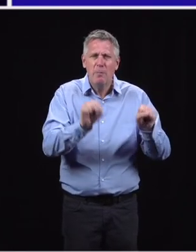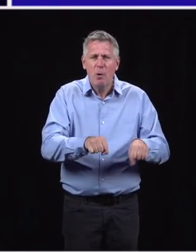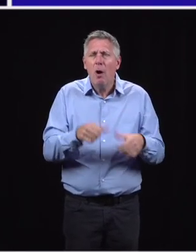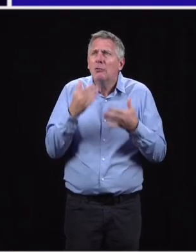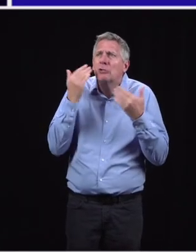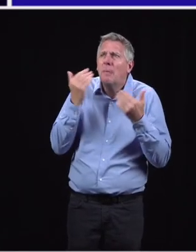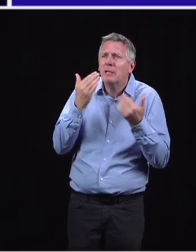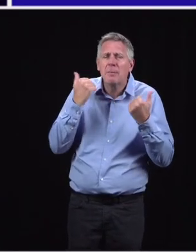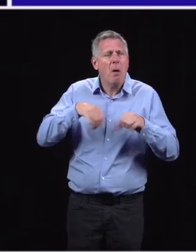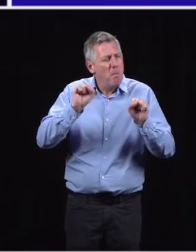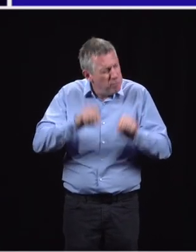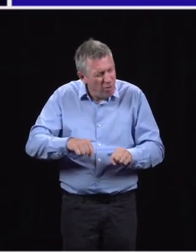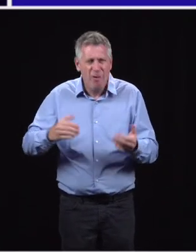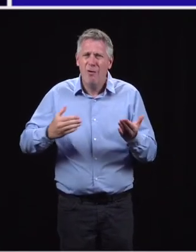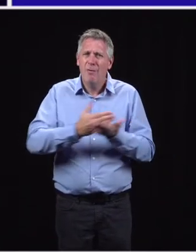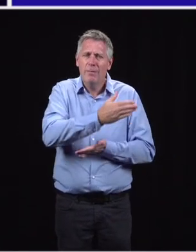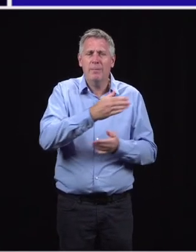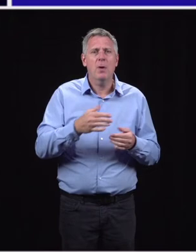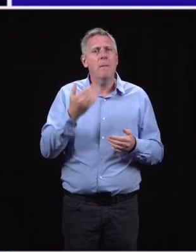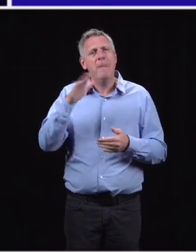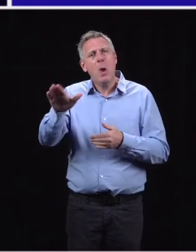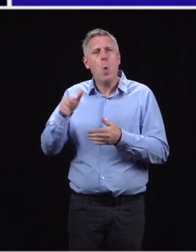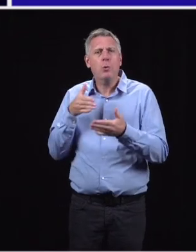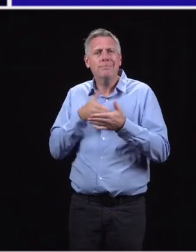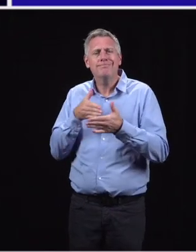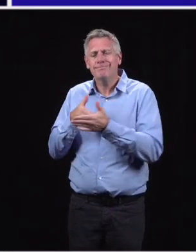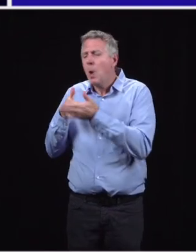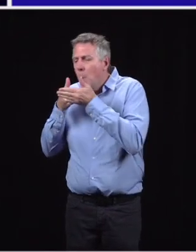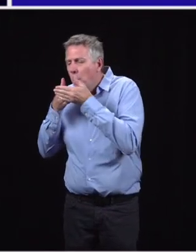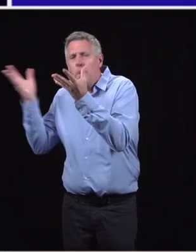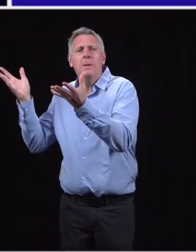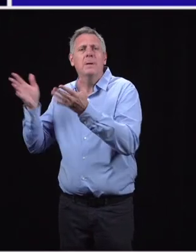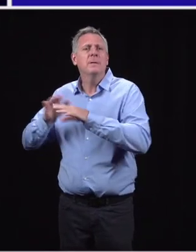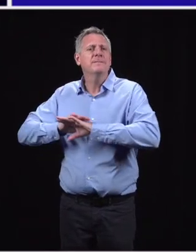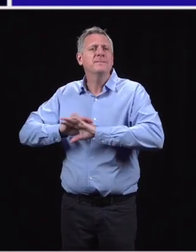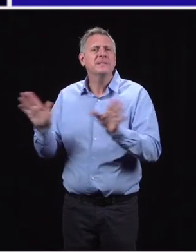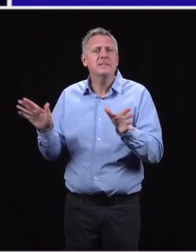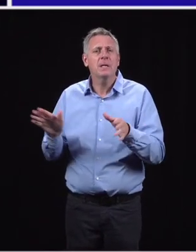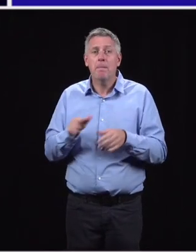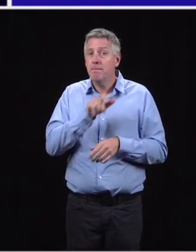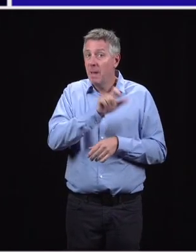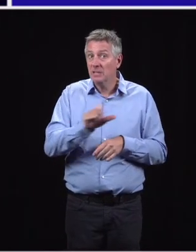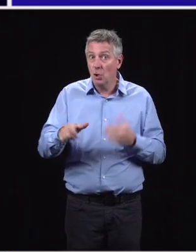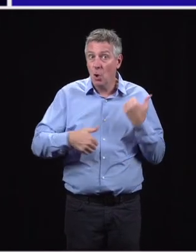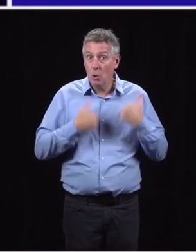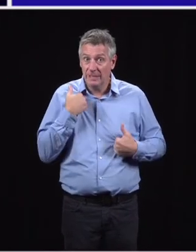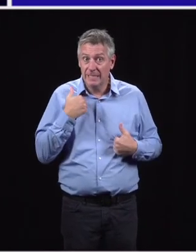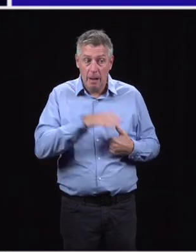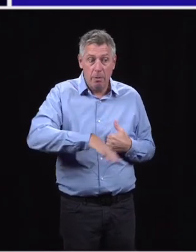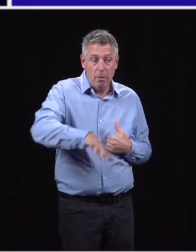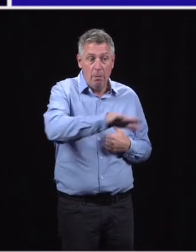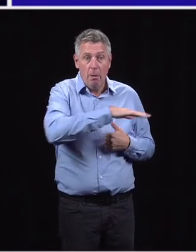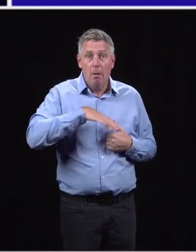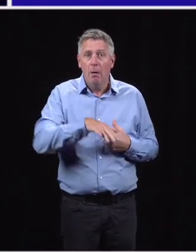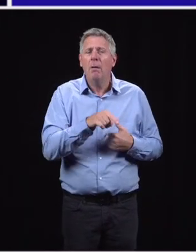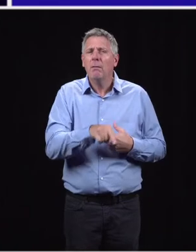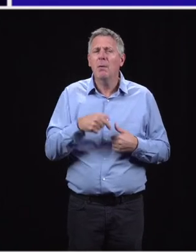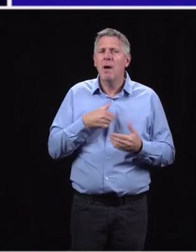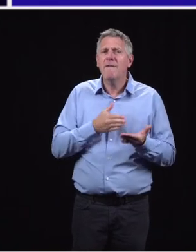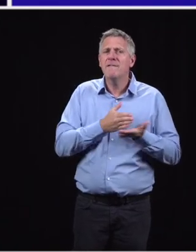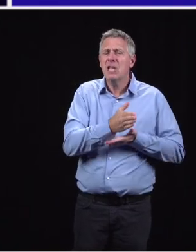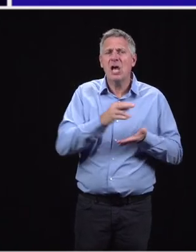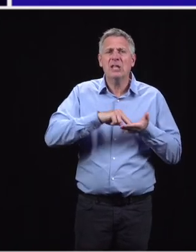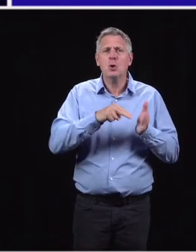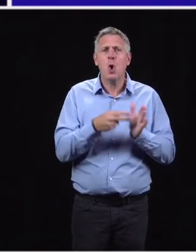aussi vous allez le voir lever d'autres freins pour les personnes par exemple en situation de handicap qui se disent cette filière de